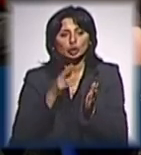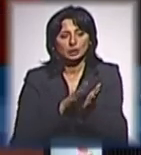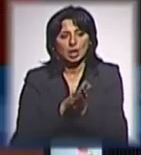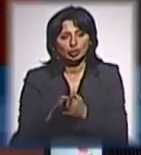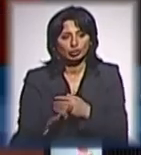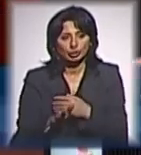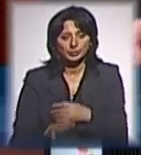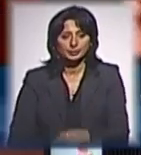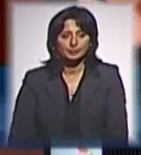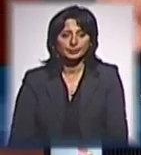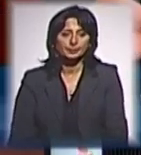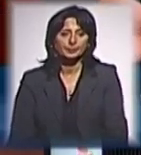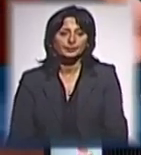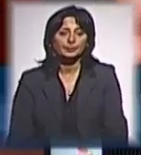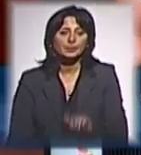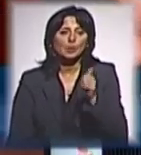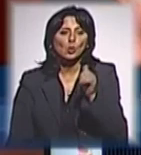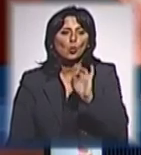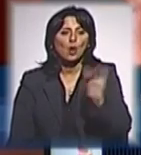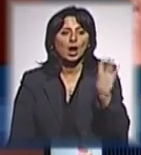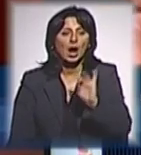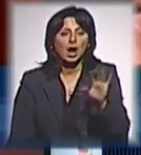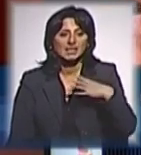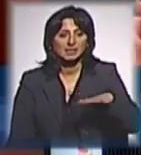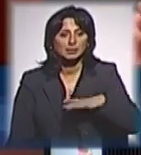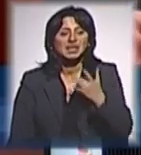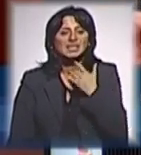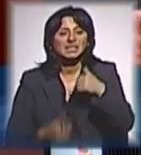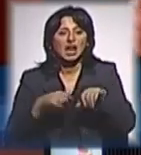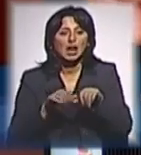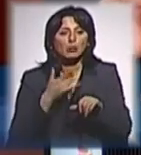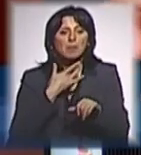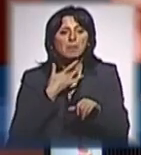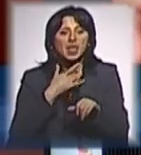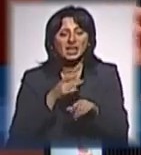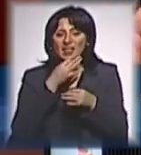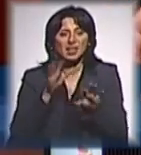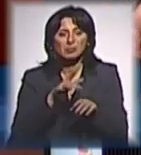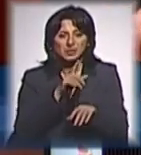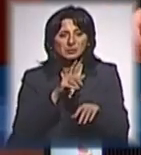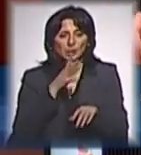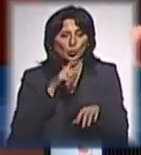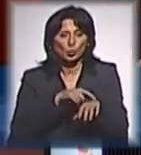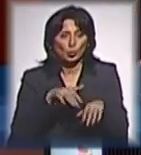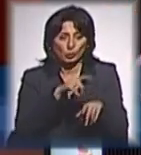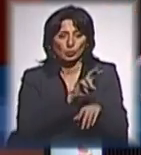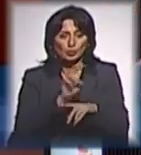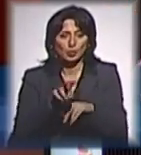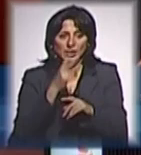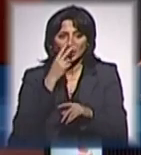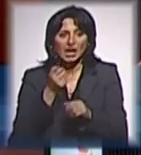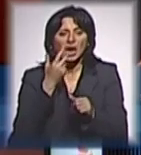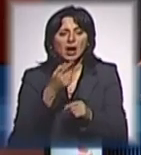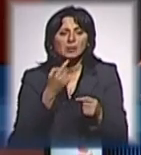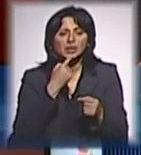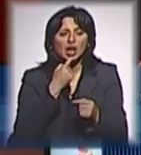ხარჯები. ეკა, აი როგორ აღიხსნა, შენ რომ შეხვიდე თბილისის საკრებულოში ან მერიაში ნებისმიერ დღეს თუ მოიცლი ისე ცუდი არ იქნება, აი ნახავ